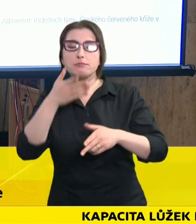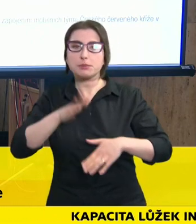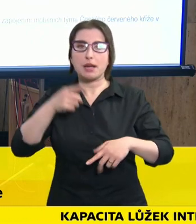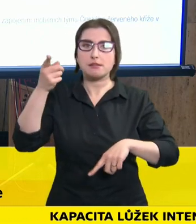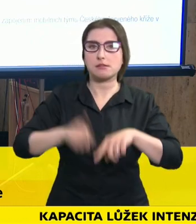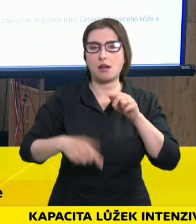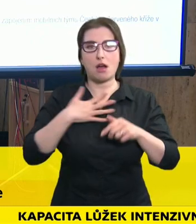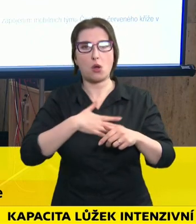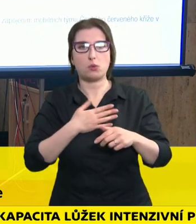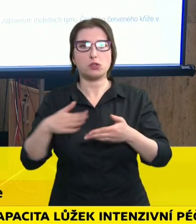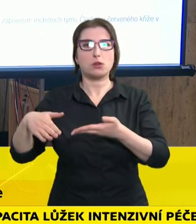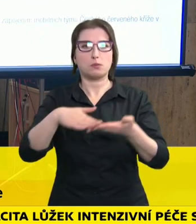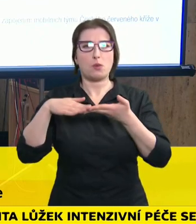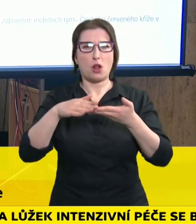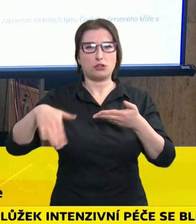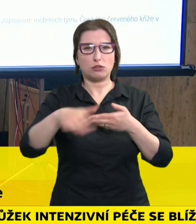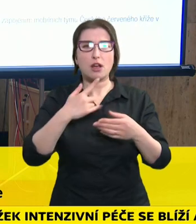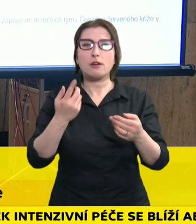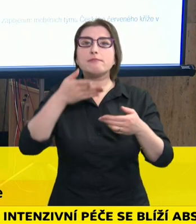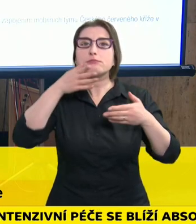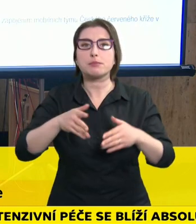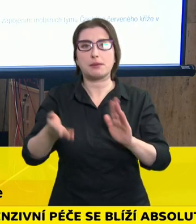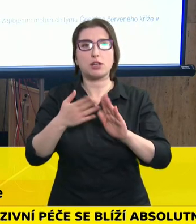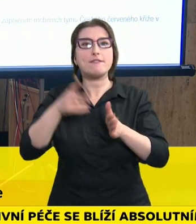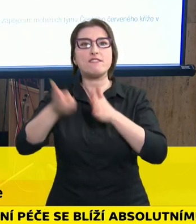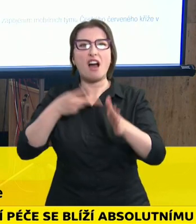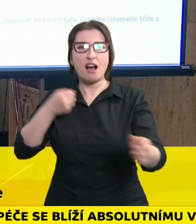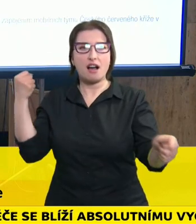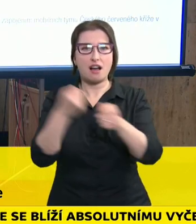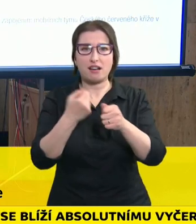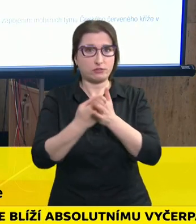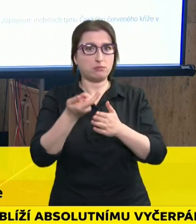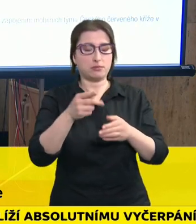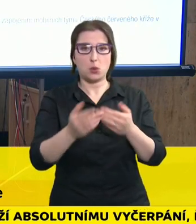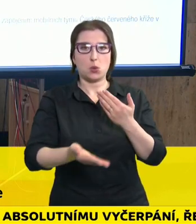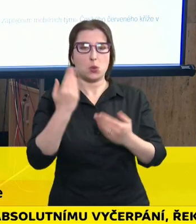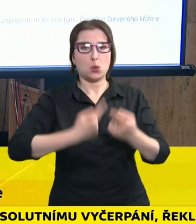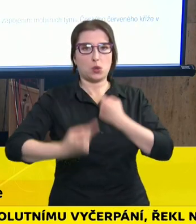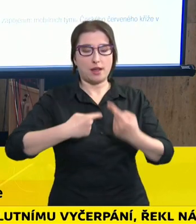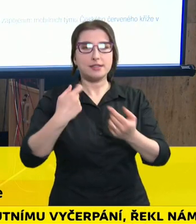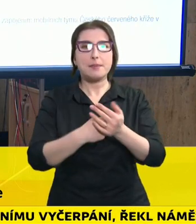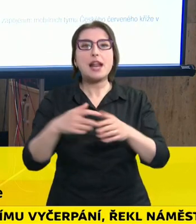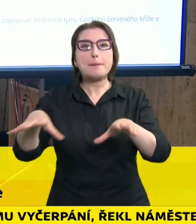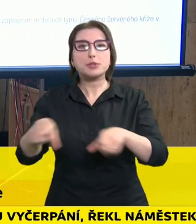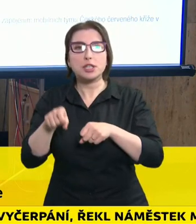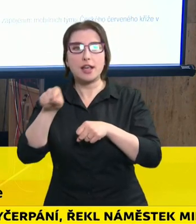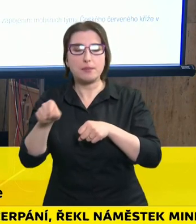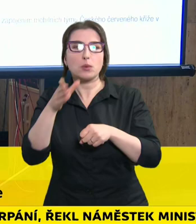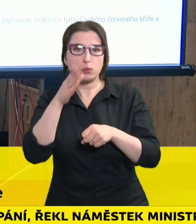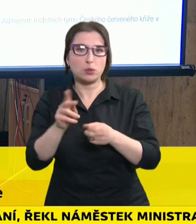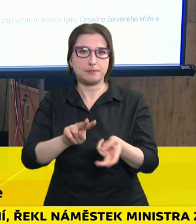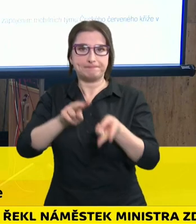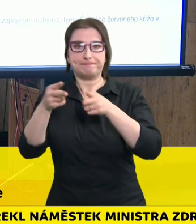znamená do zvládání událostí, jako když dojde k vlakovému neštěstí. Navýší se kapacity na příjmu, tam se